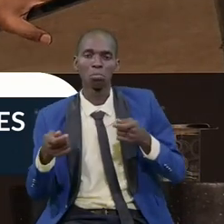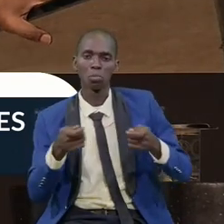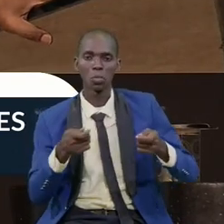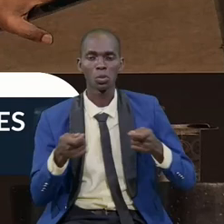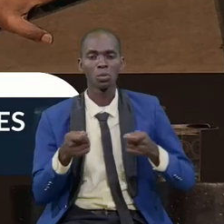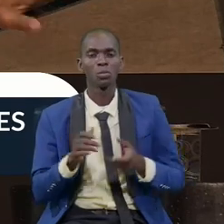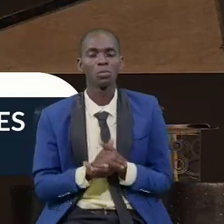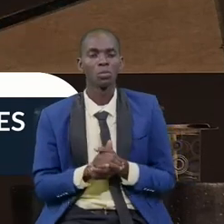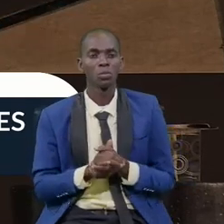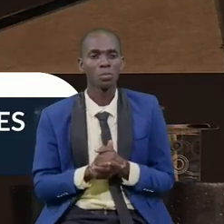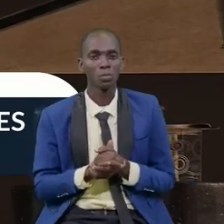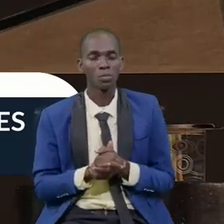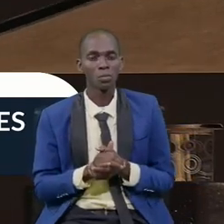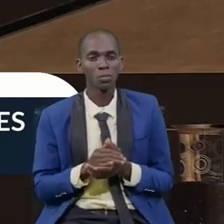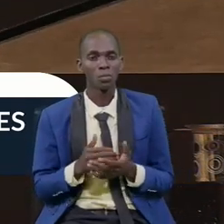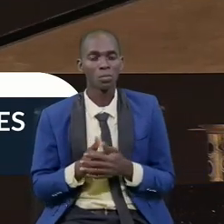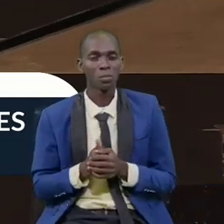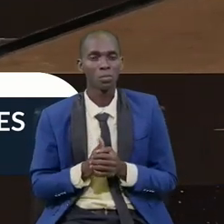contrôle.